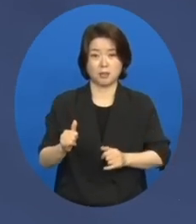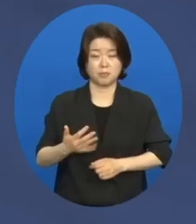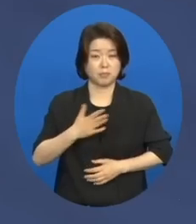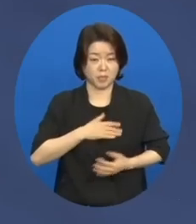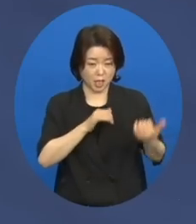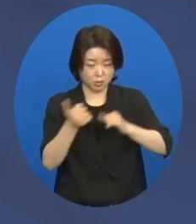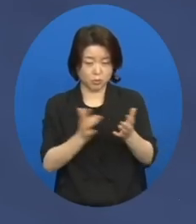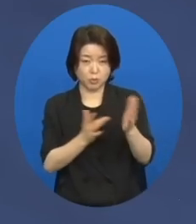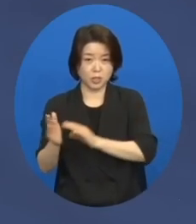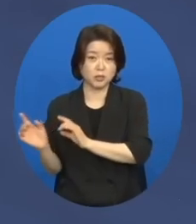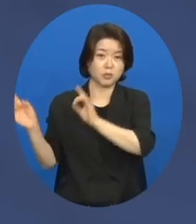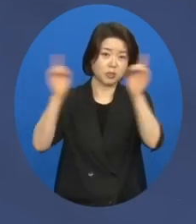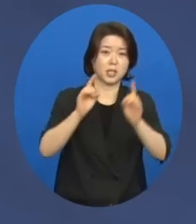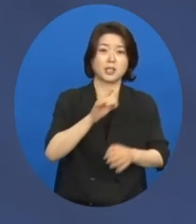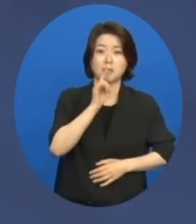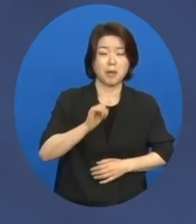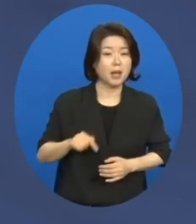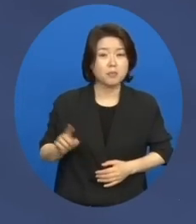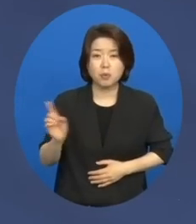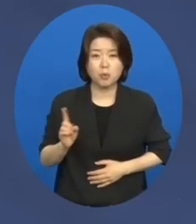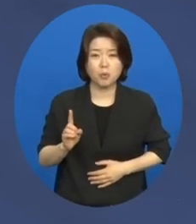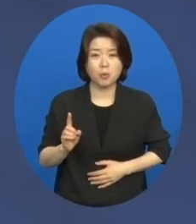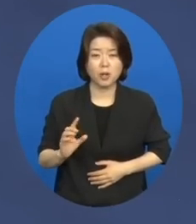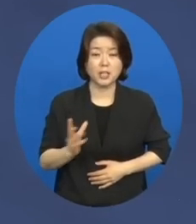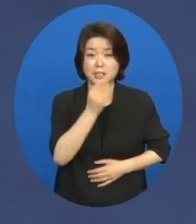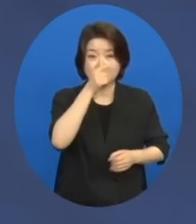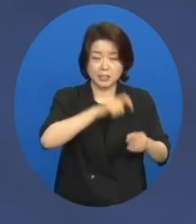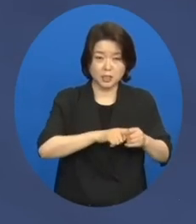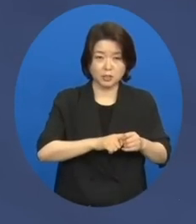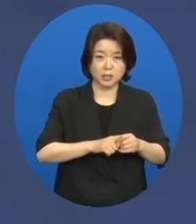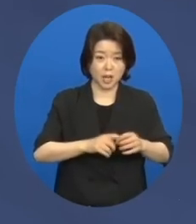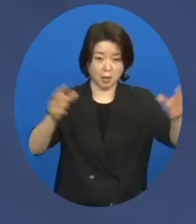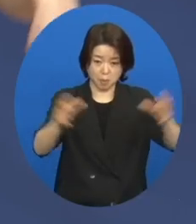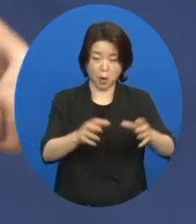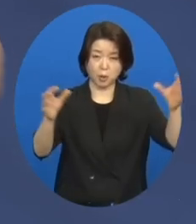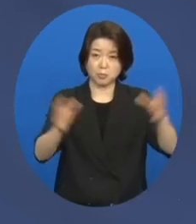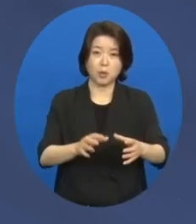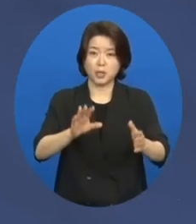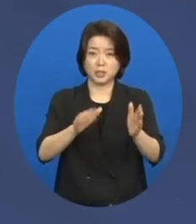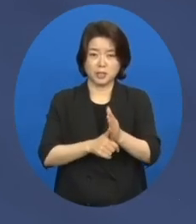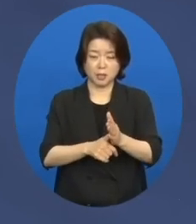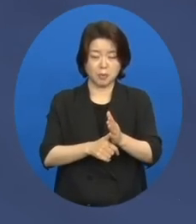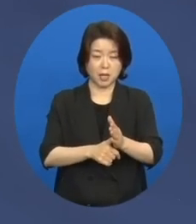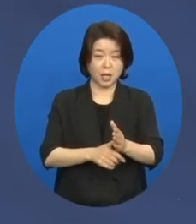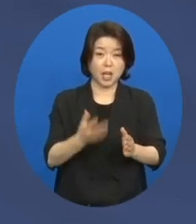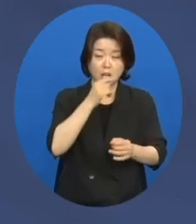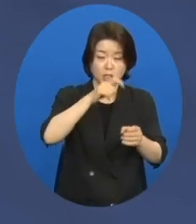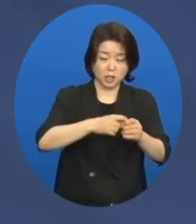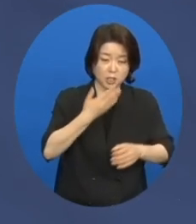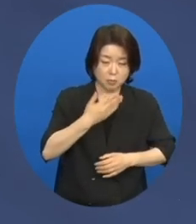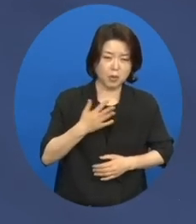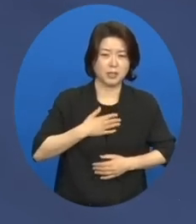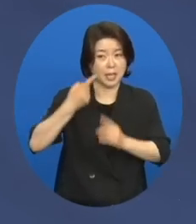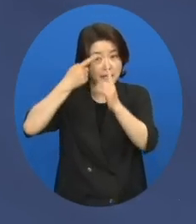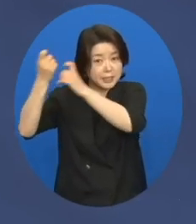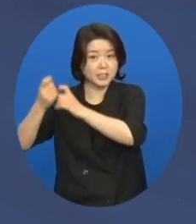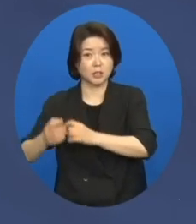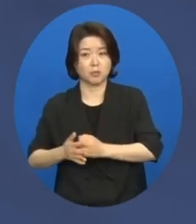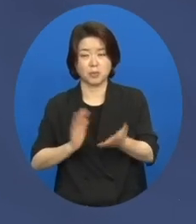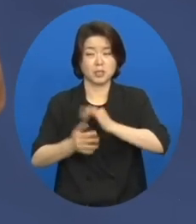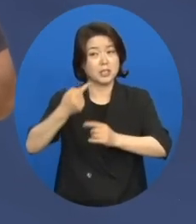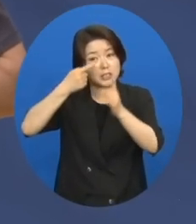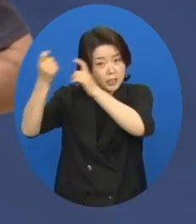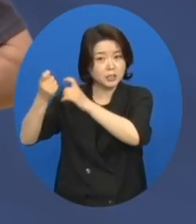죽고 예수로 산다는 말은 성찬을 모일 때마다 성찬을 해서 나를 기념하라고요. 예수를